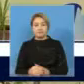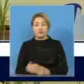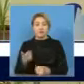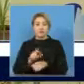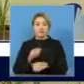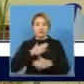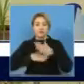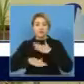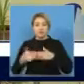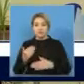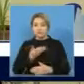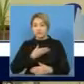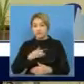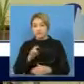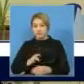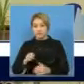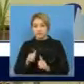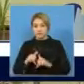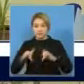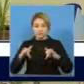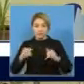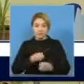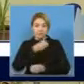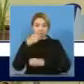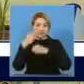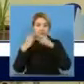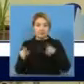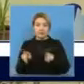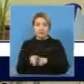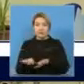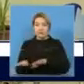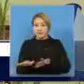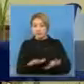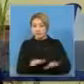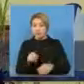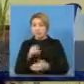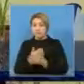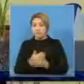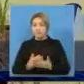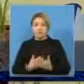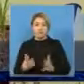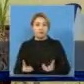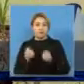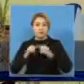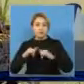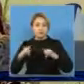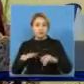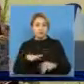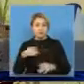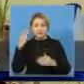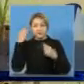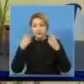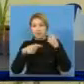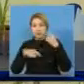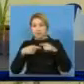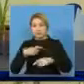Очень радостно, что наш район с каждым годом процветает. Подобные мероприятия дают вдохновение развиваться и творить